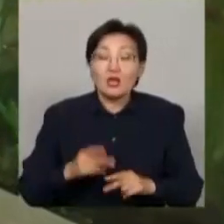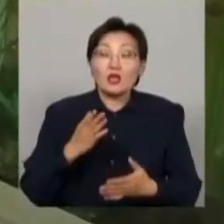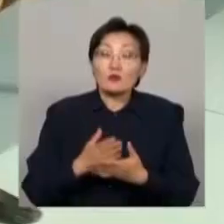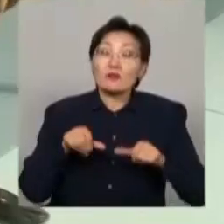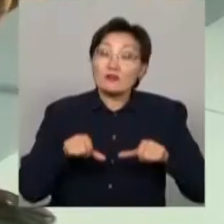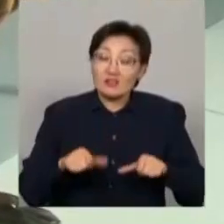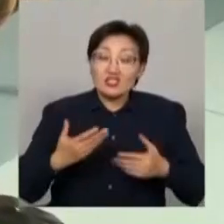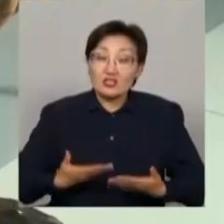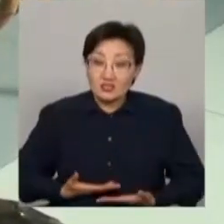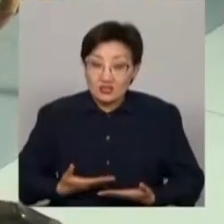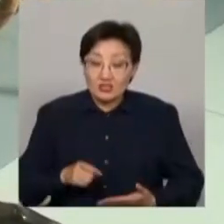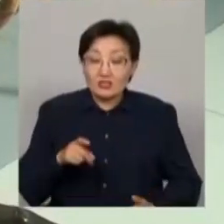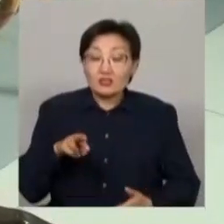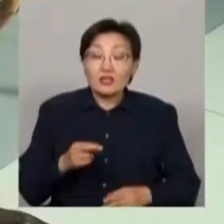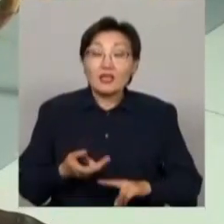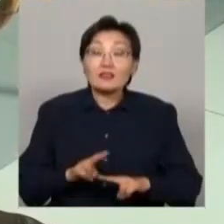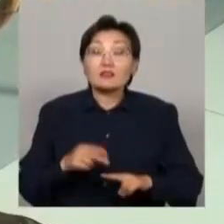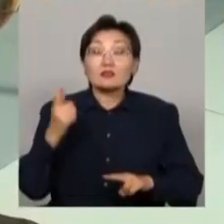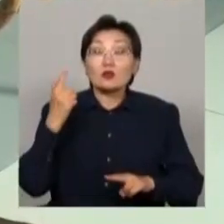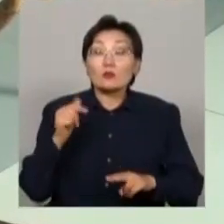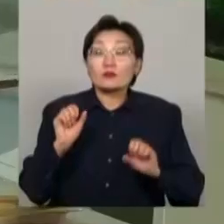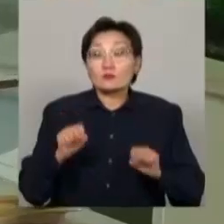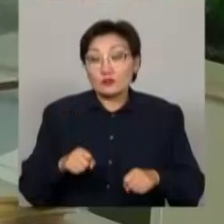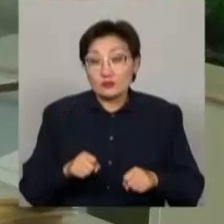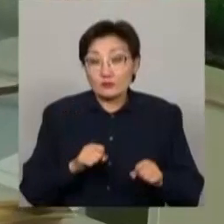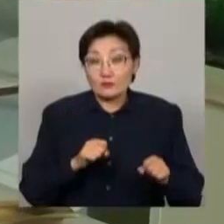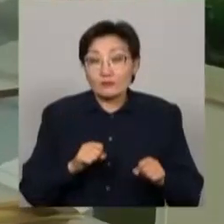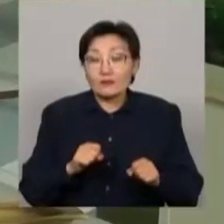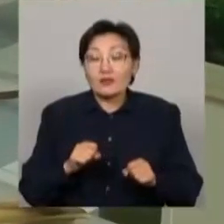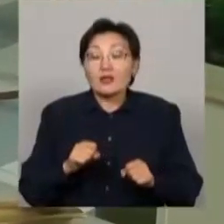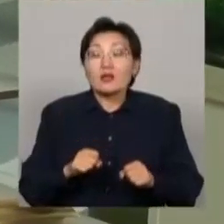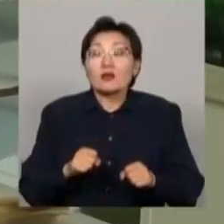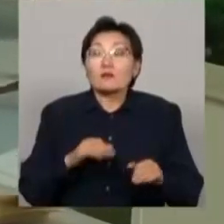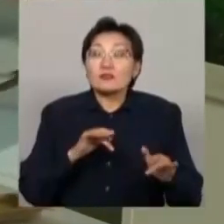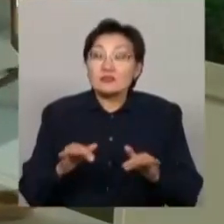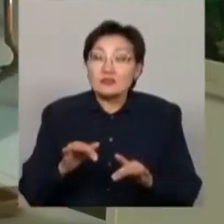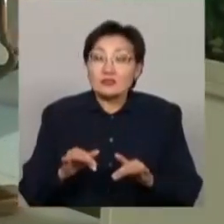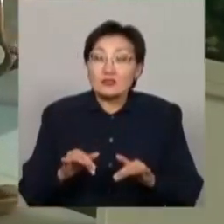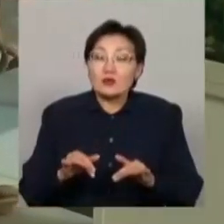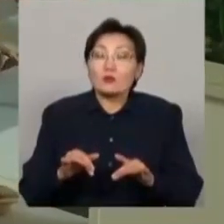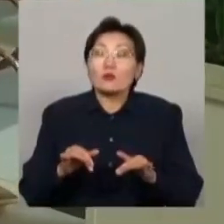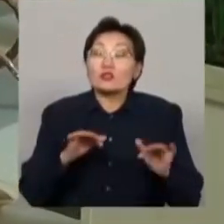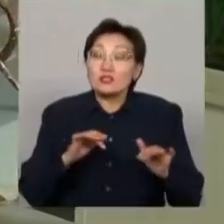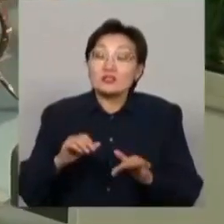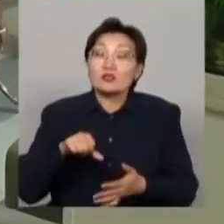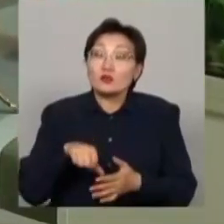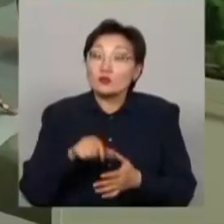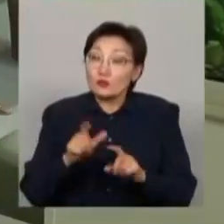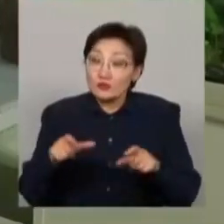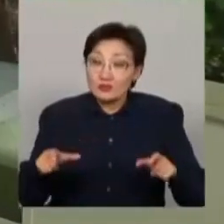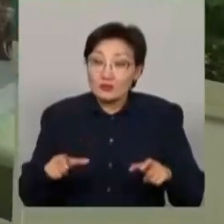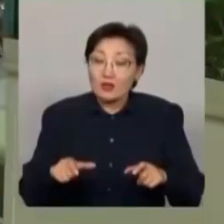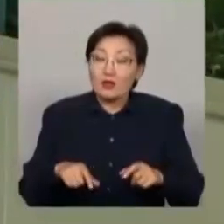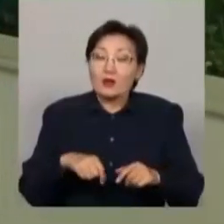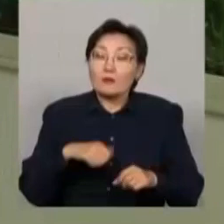право жить. Хотя, это, знаете, можно задействовать какие-то слои, да, населения. Типа даже на